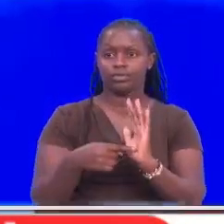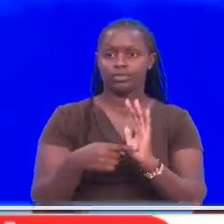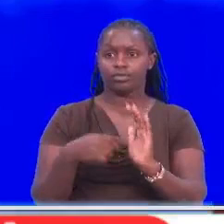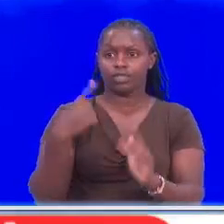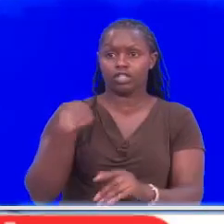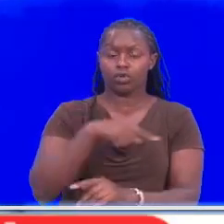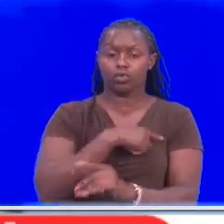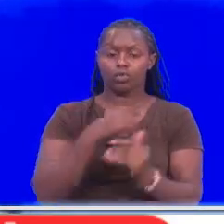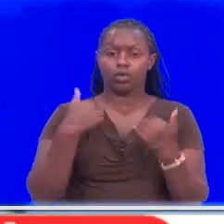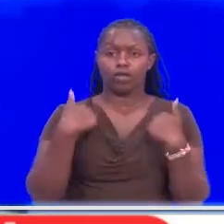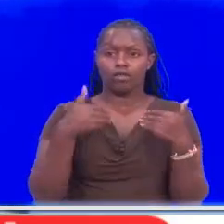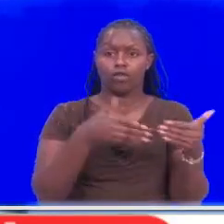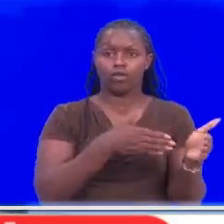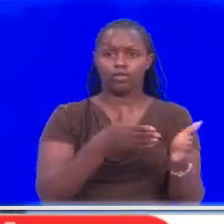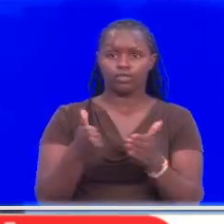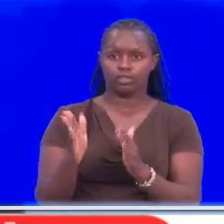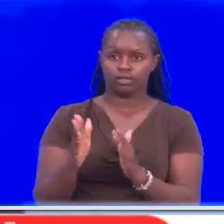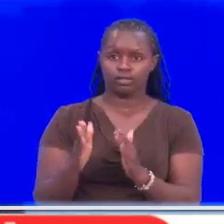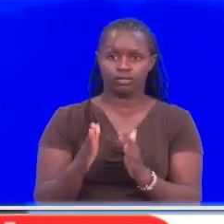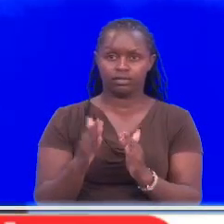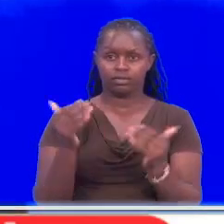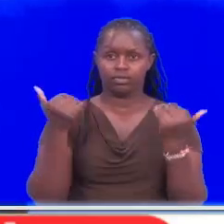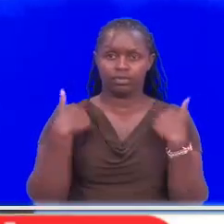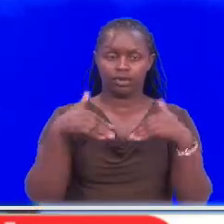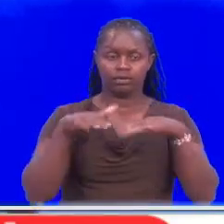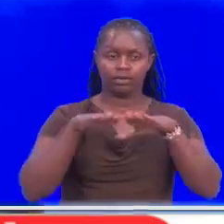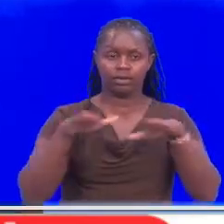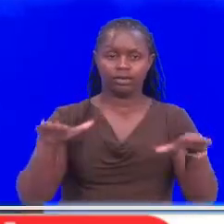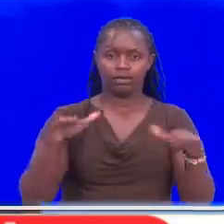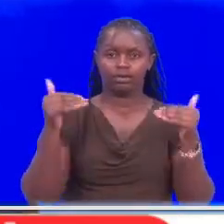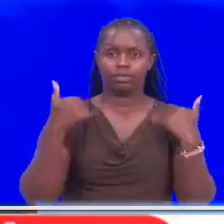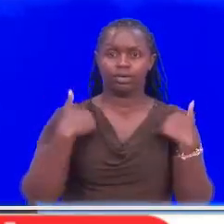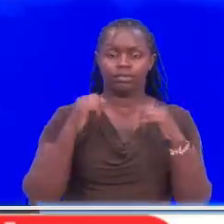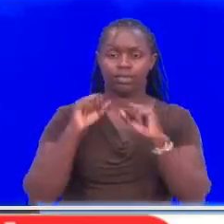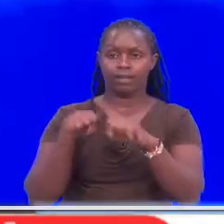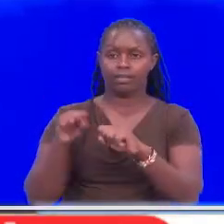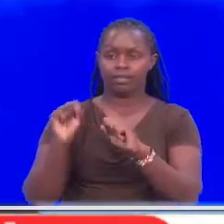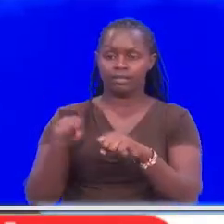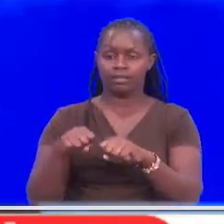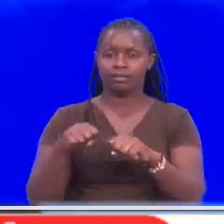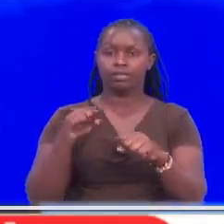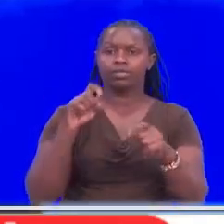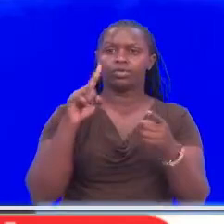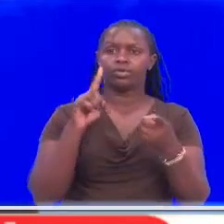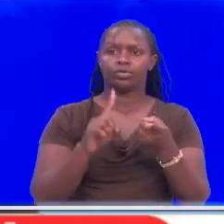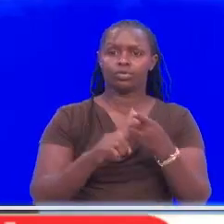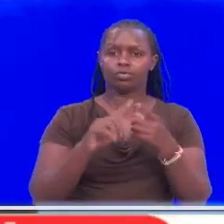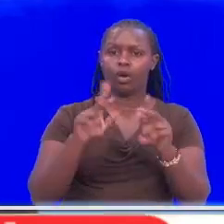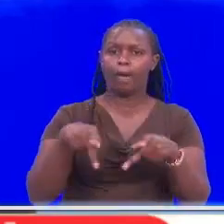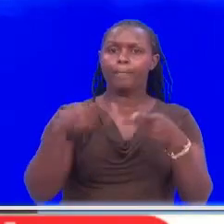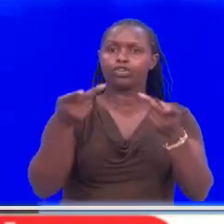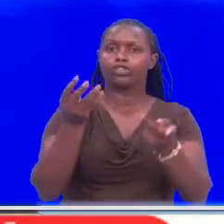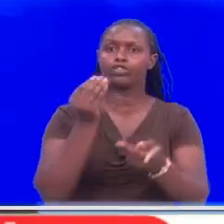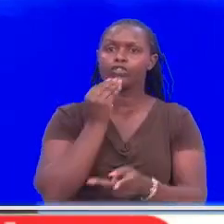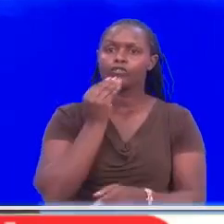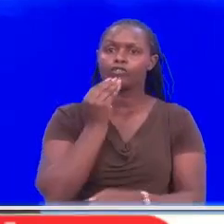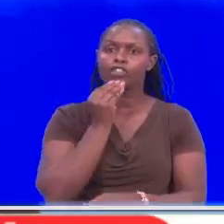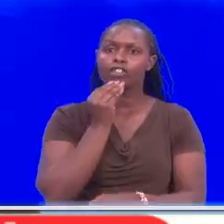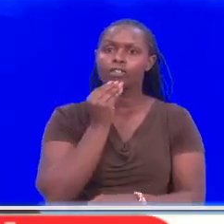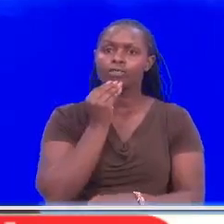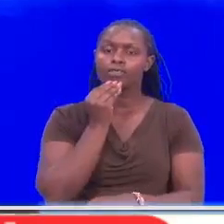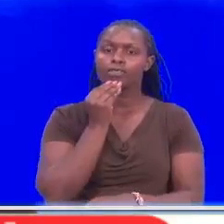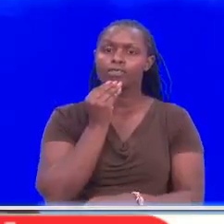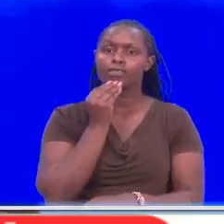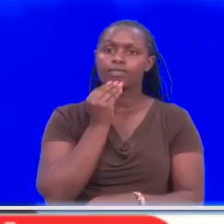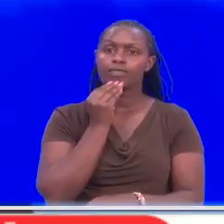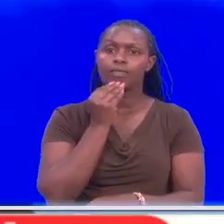na nafasi, muko na shamba, muko na uwezo wa kuzalisha chakula katika taifa letu la Kenya.